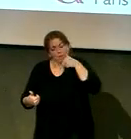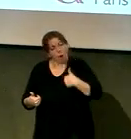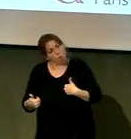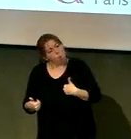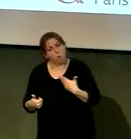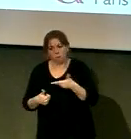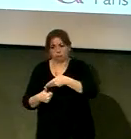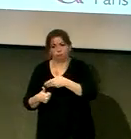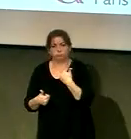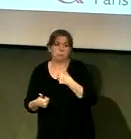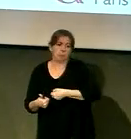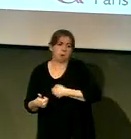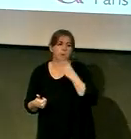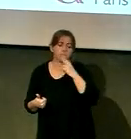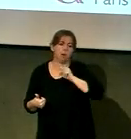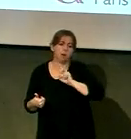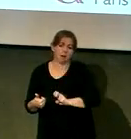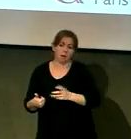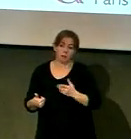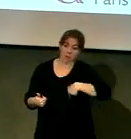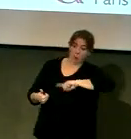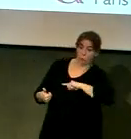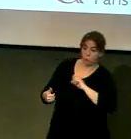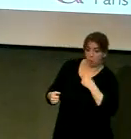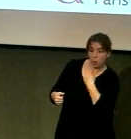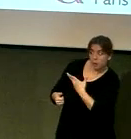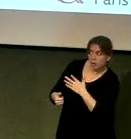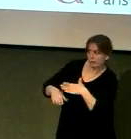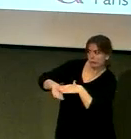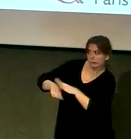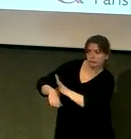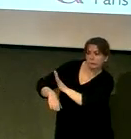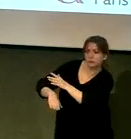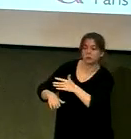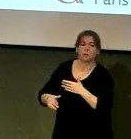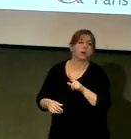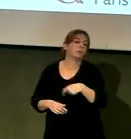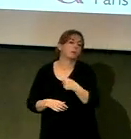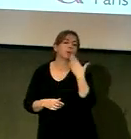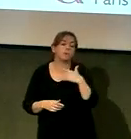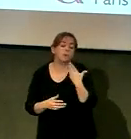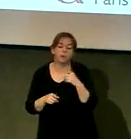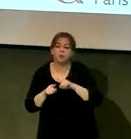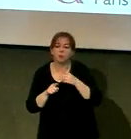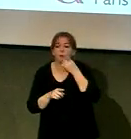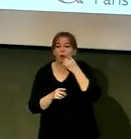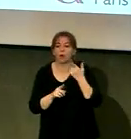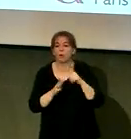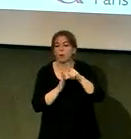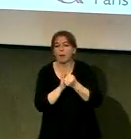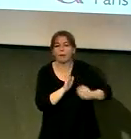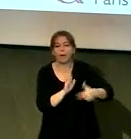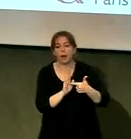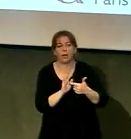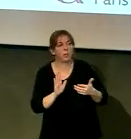consommation d'alcool. Donc comment on oriente, et la plupart du temps, par exemple, la femme elle va arrêter les substances illégales parce qu'il y a les jugements moraux